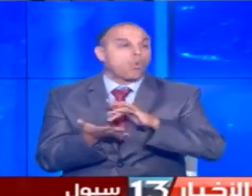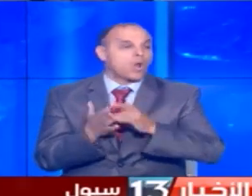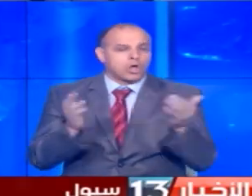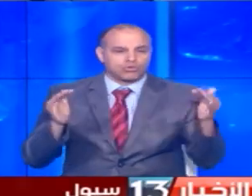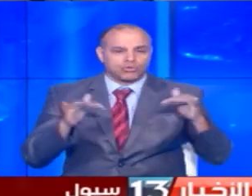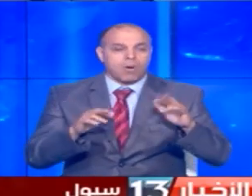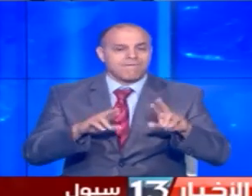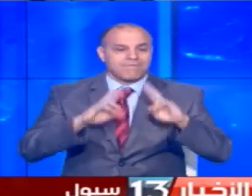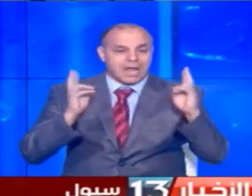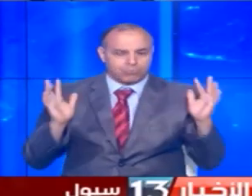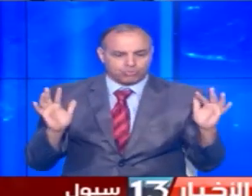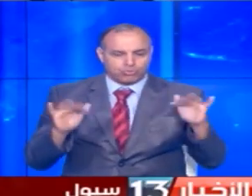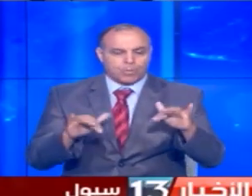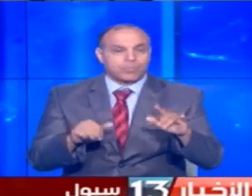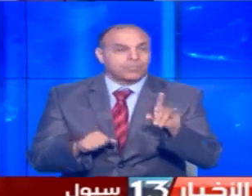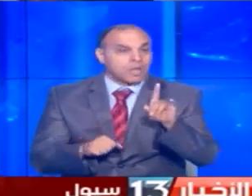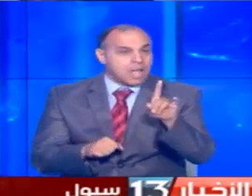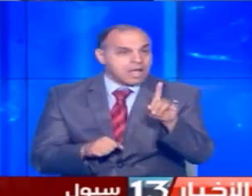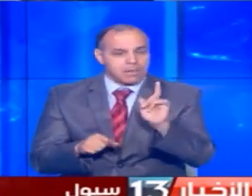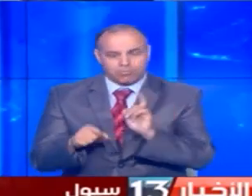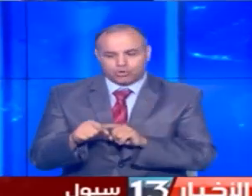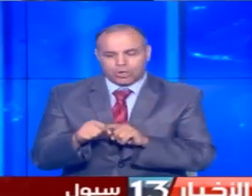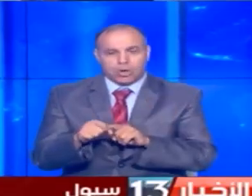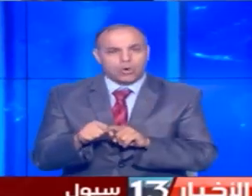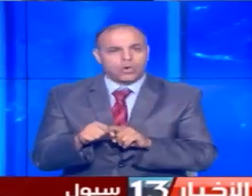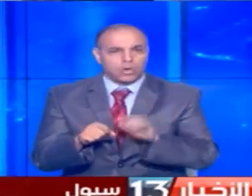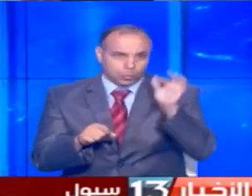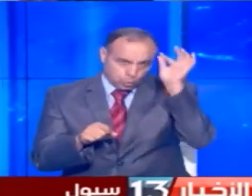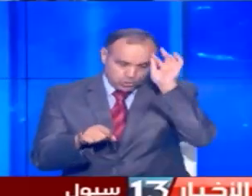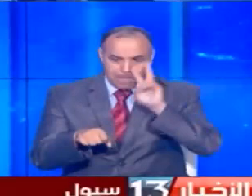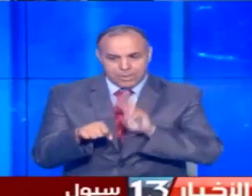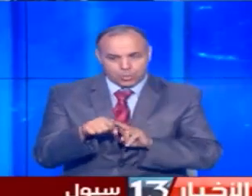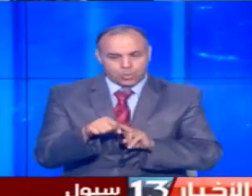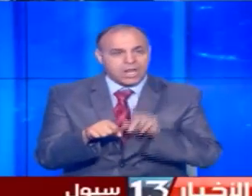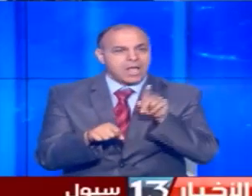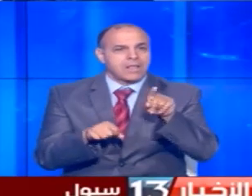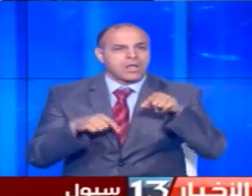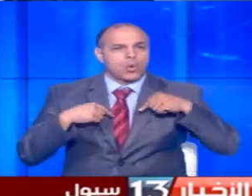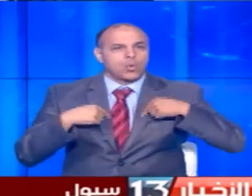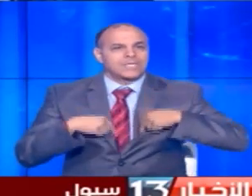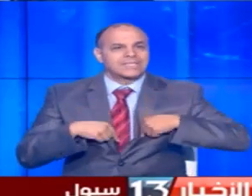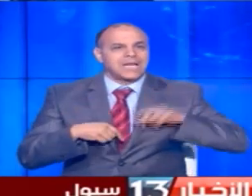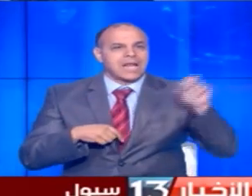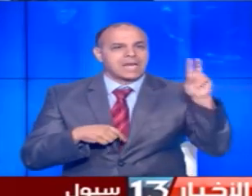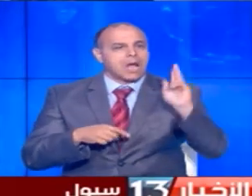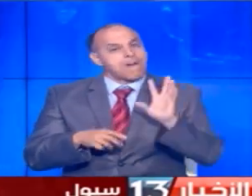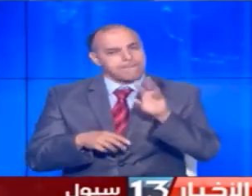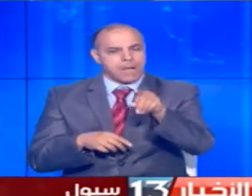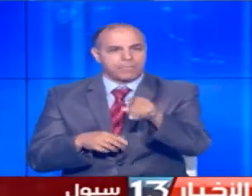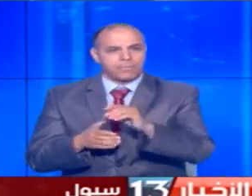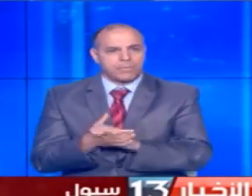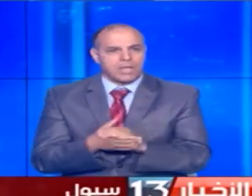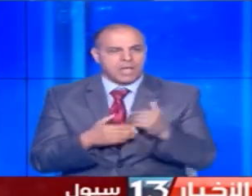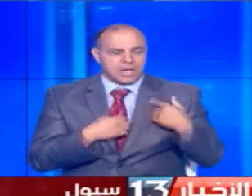من مختلف أنحاء العالم وبمشاركة وفد تونسي يترأسه وزير النقل رضوان عيارة. قادمين على مشاريع كبرى